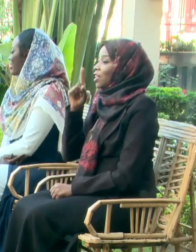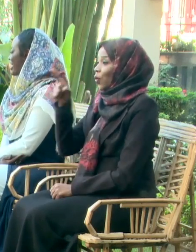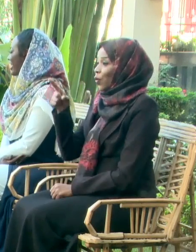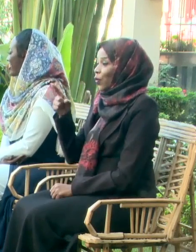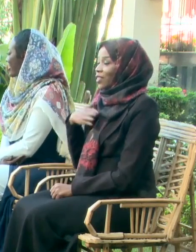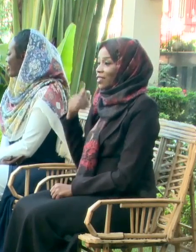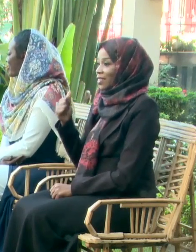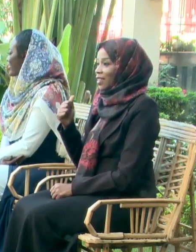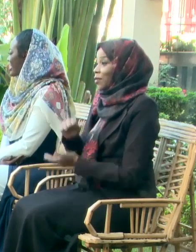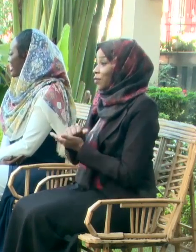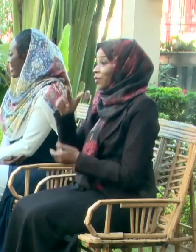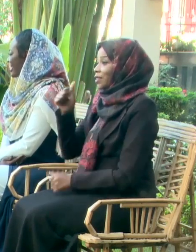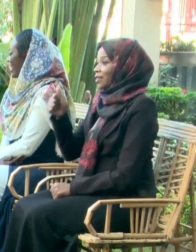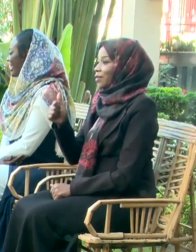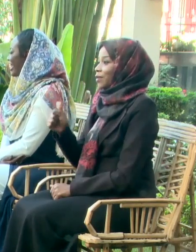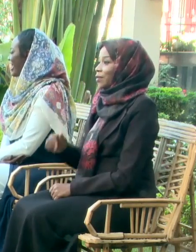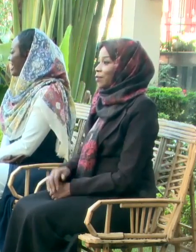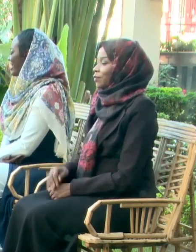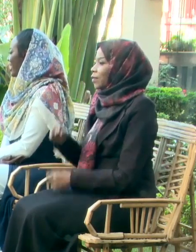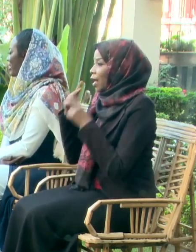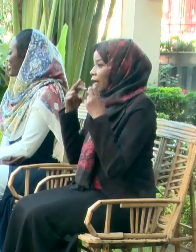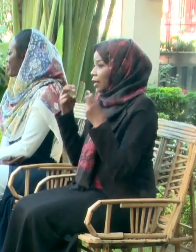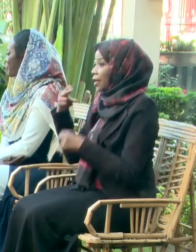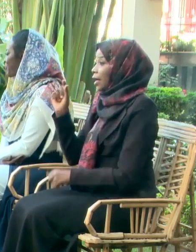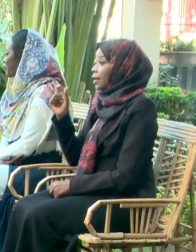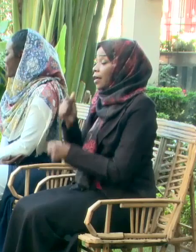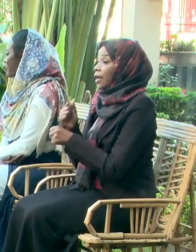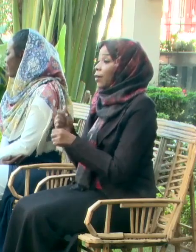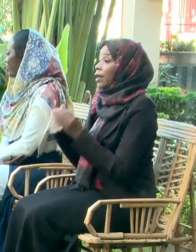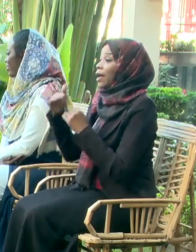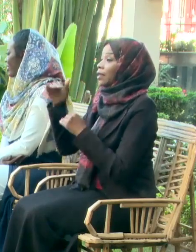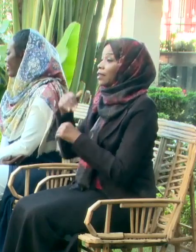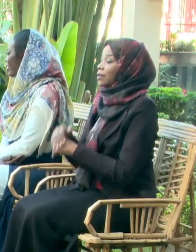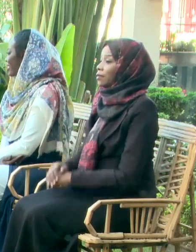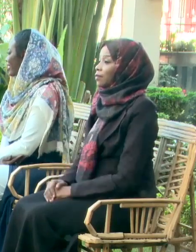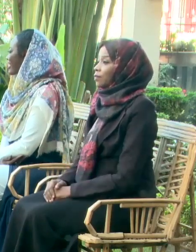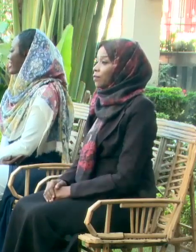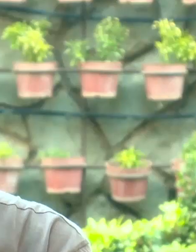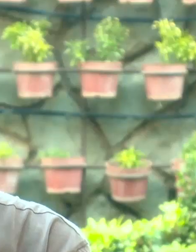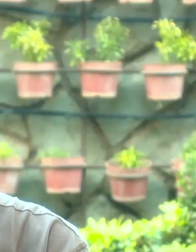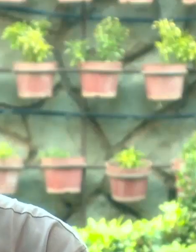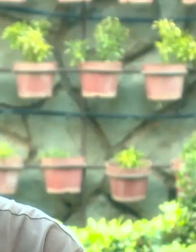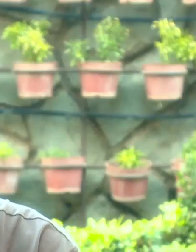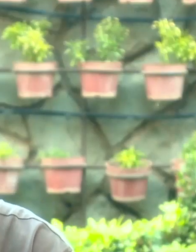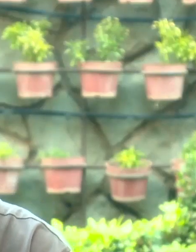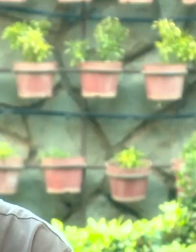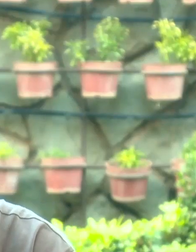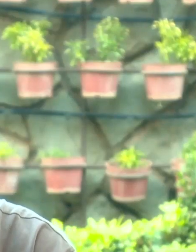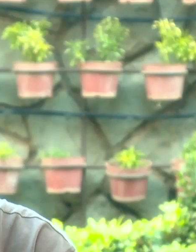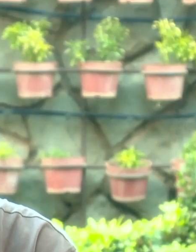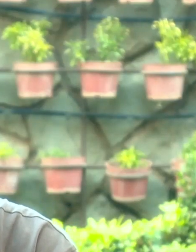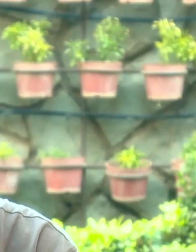كمان مجيد عليك إن شاء الله. أحكي لنا عن العمل أكثر. والله كانت بداية العمل